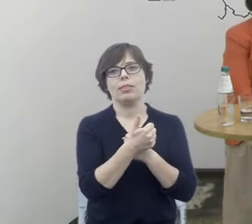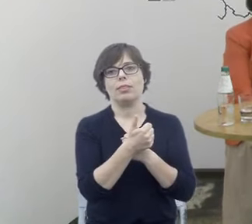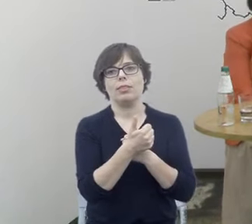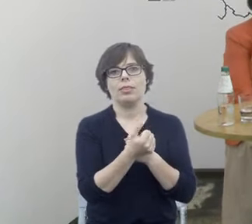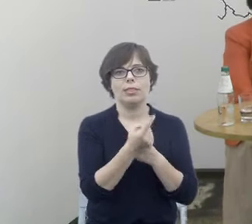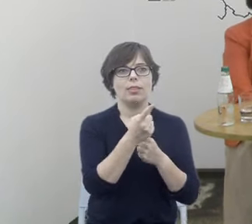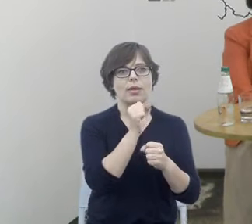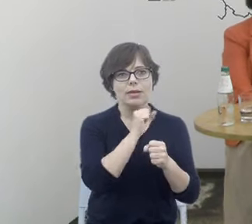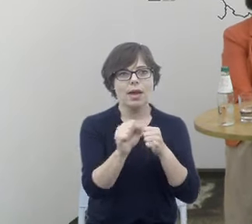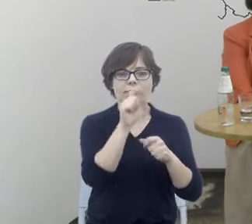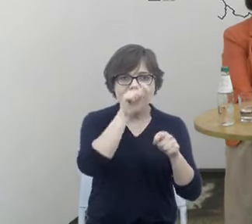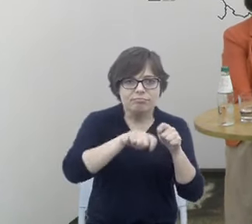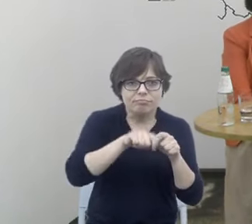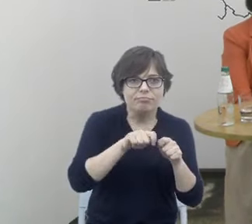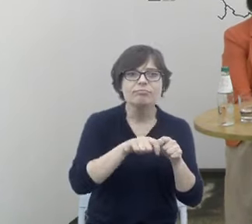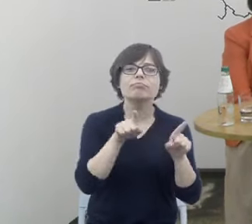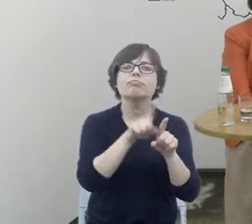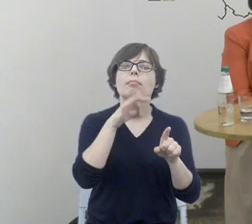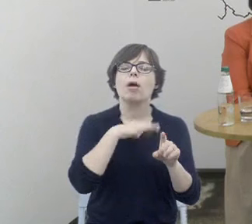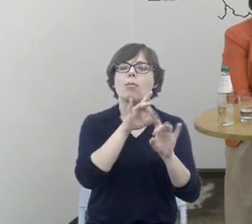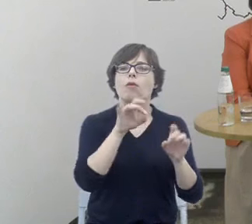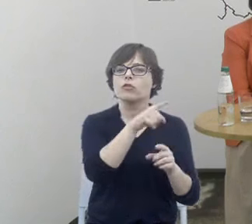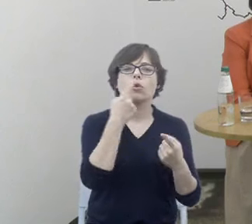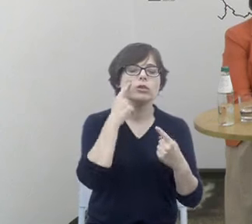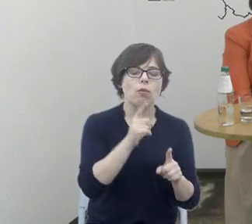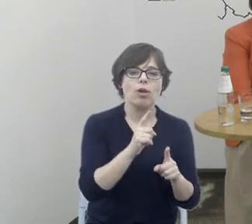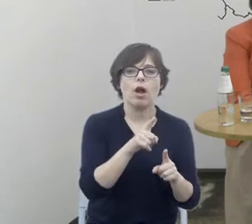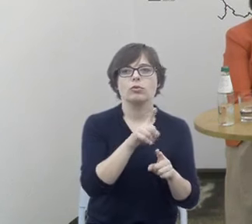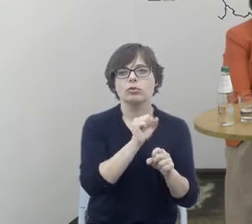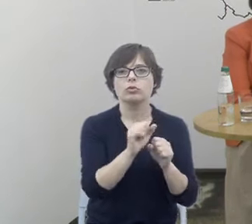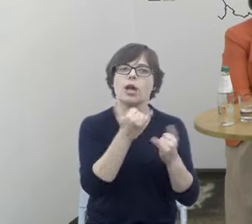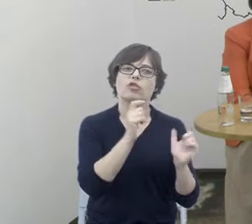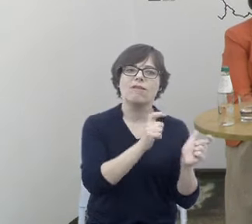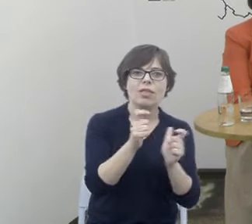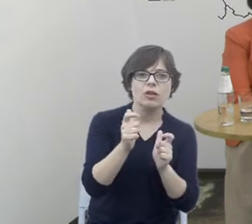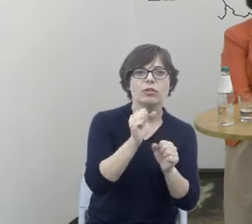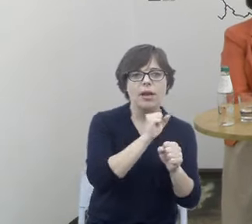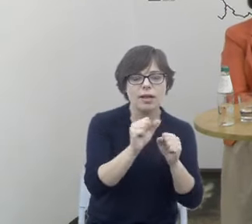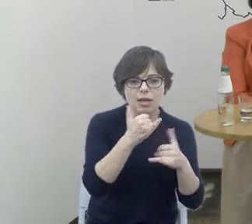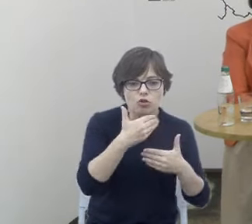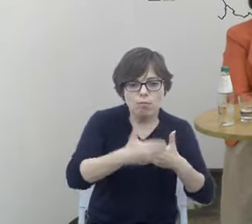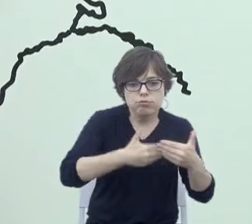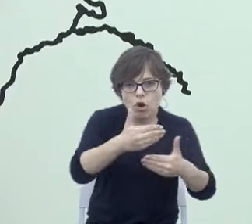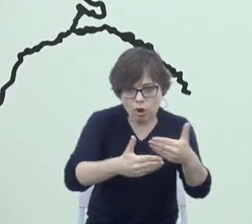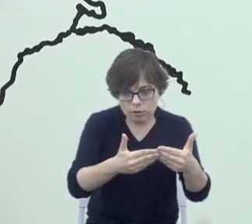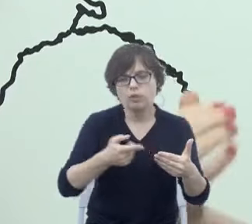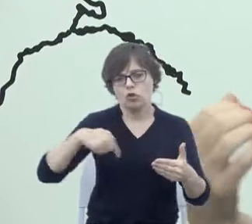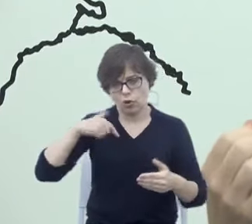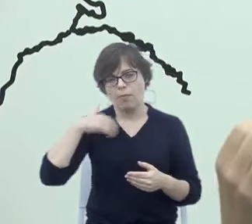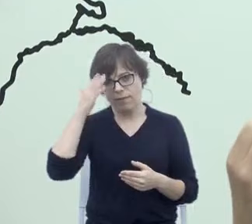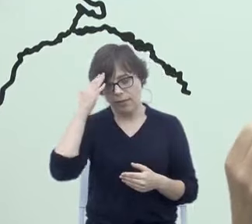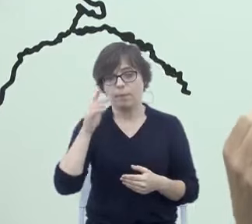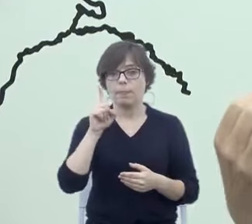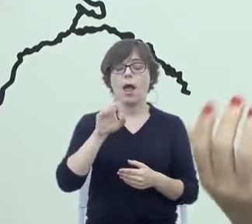pewna dedukcja też, mam to, co pan profesor zwrócił uwagę, prawda? Pewne wydarzenia idą jakimś procesem i to wiemy.